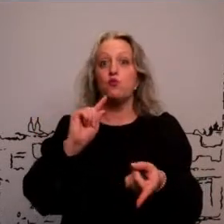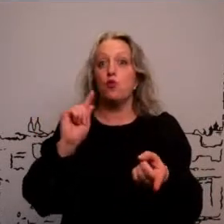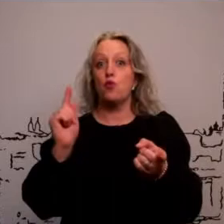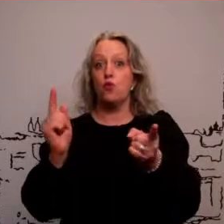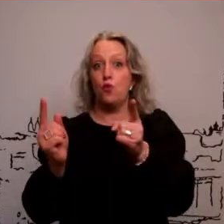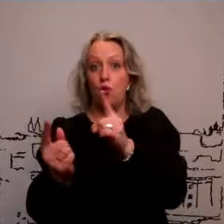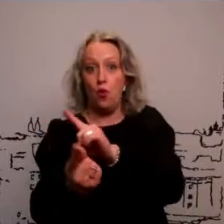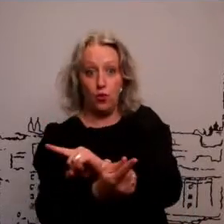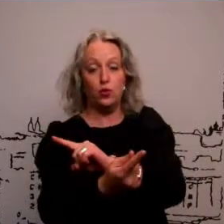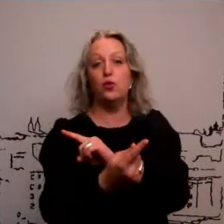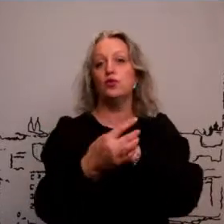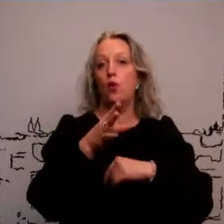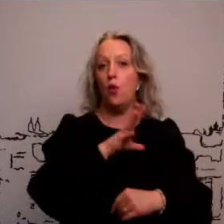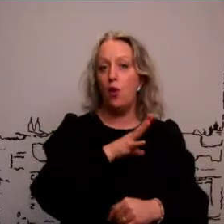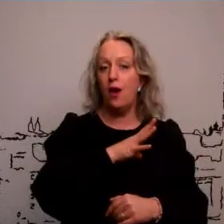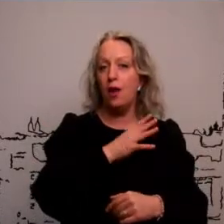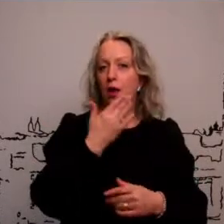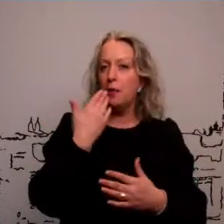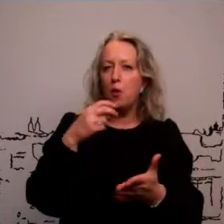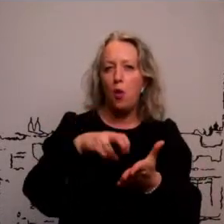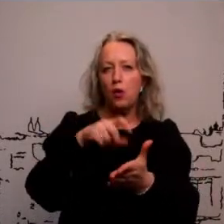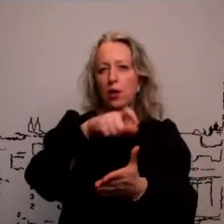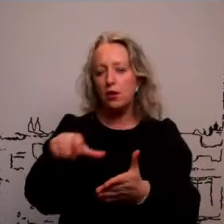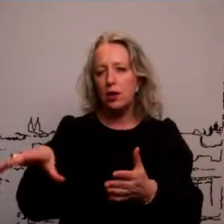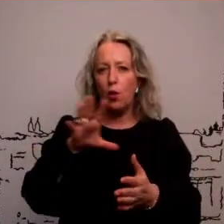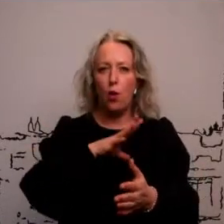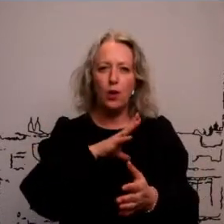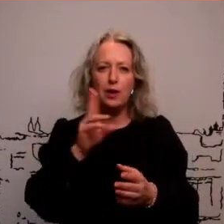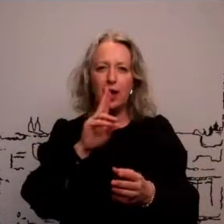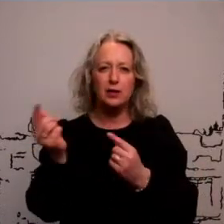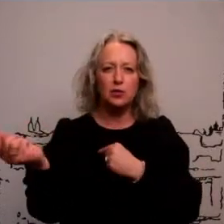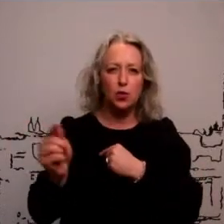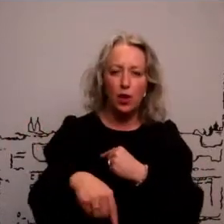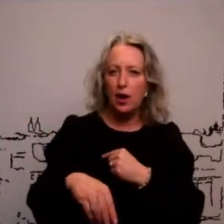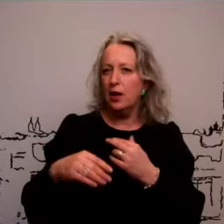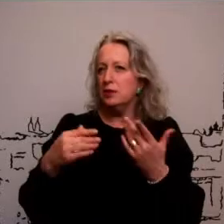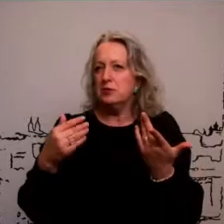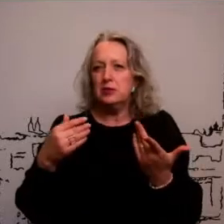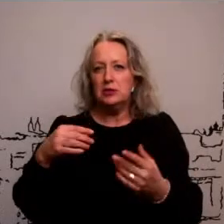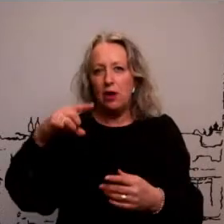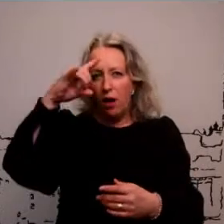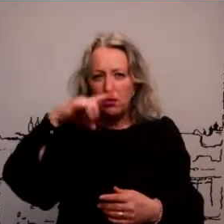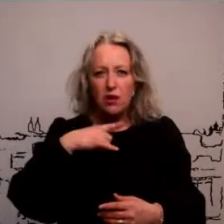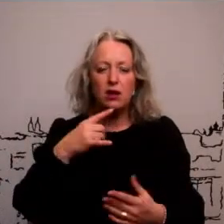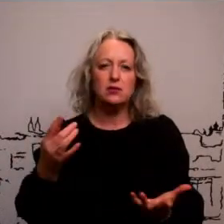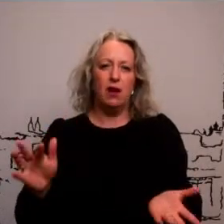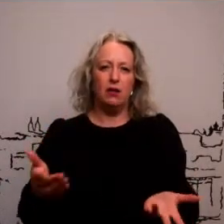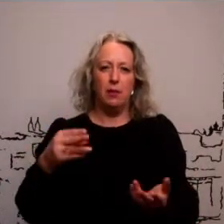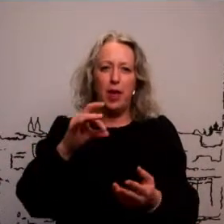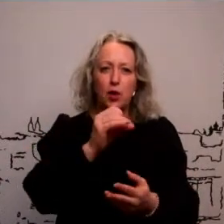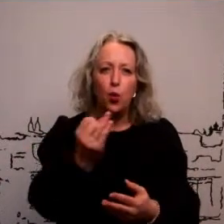me rääkisime ja tegelisime kodanikega, kes olid Tadžikistanist, Uzbekistanist, Kasakstanist,